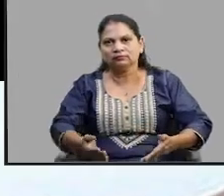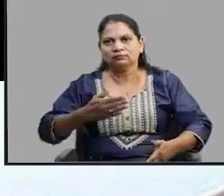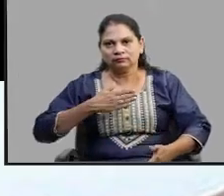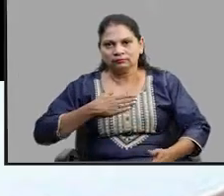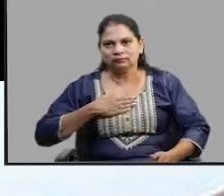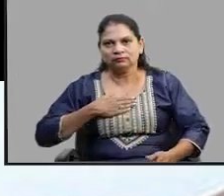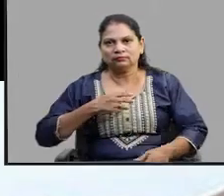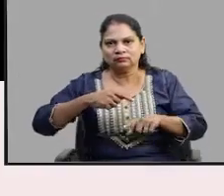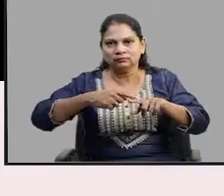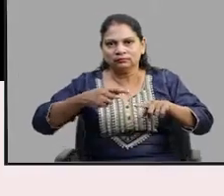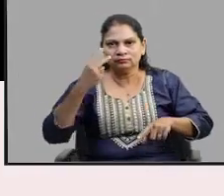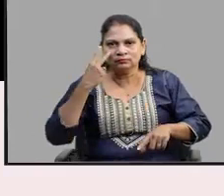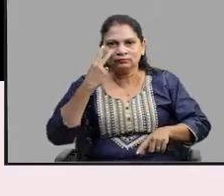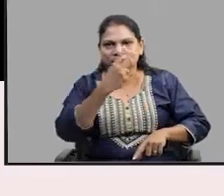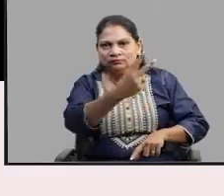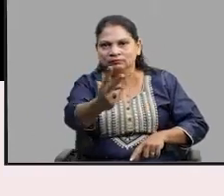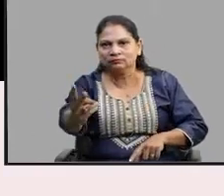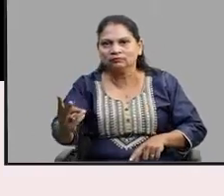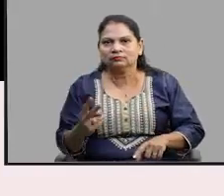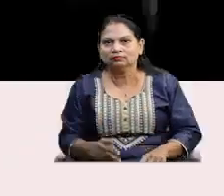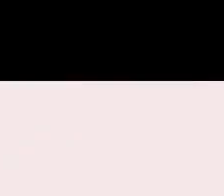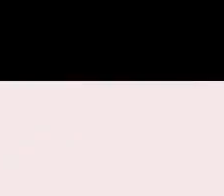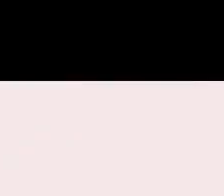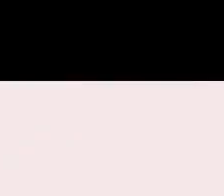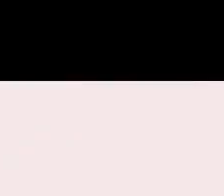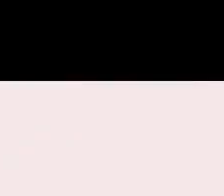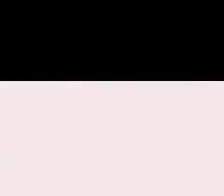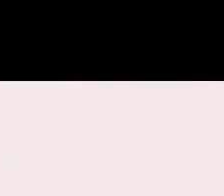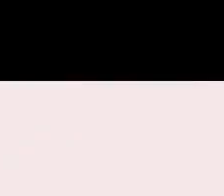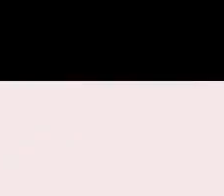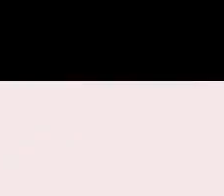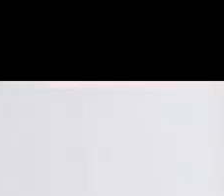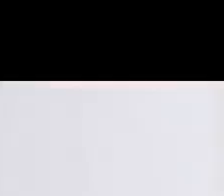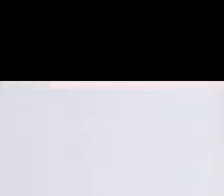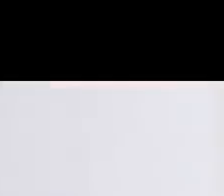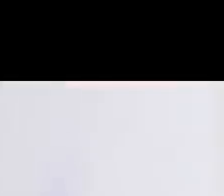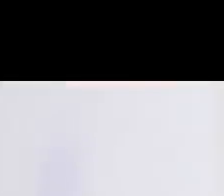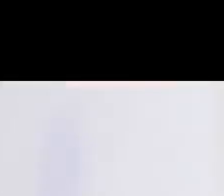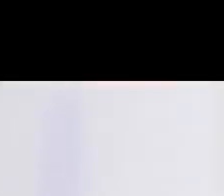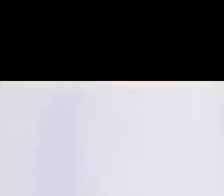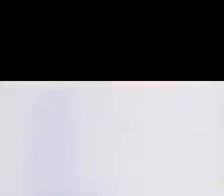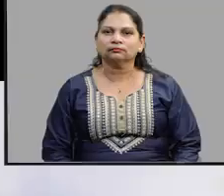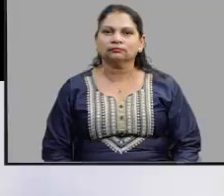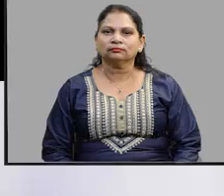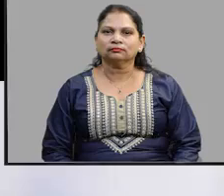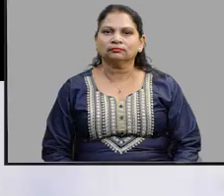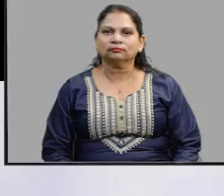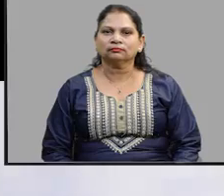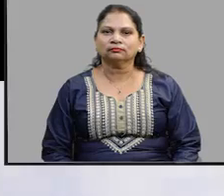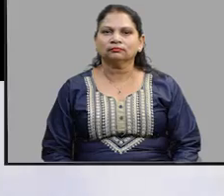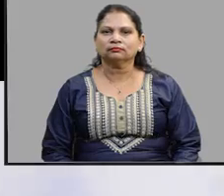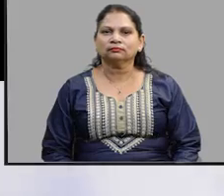निर्वाचन केंद्र की सैर कराता हूँ। पुलिस एस्कॉर्ट्स पर्सन विद डिसेबिलिटीज, पर्सन विद डिसेबिलिटीज रिलीज। गुड मॉर्निंग सर। गुड